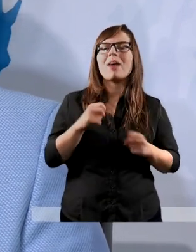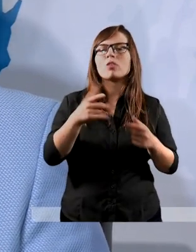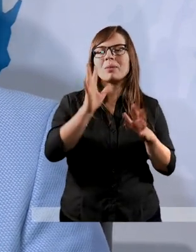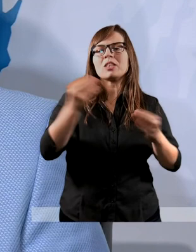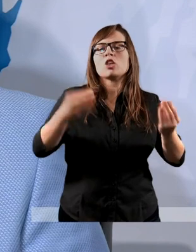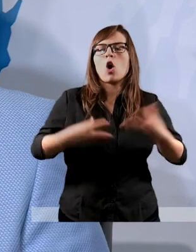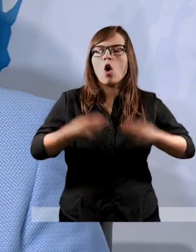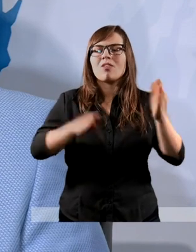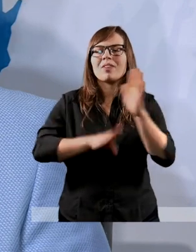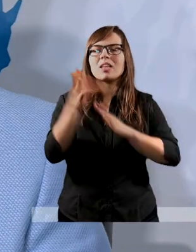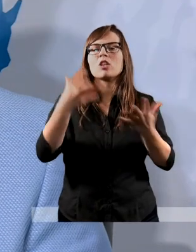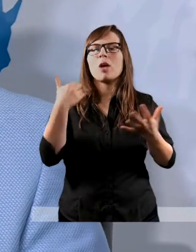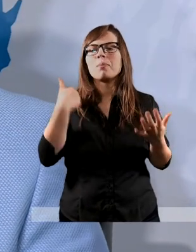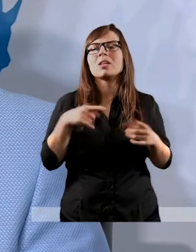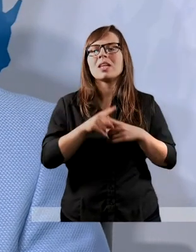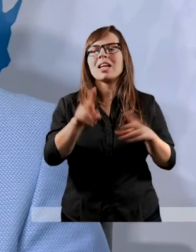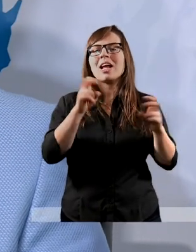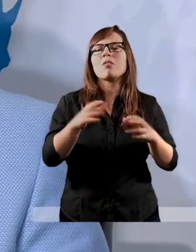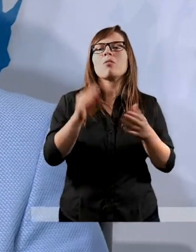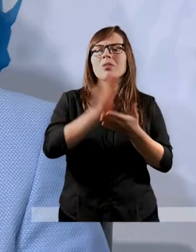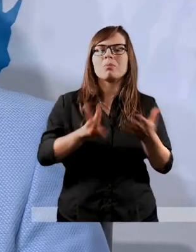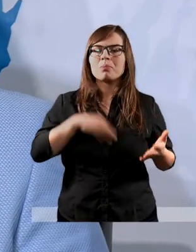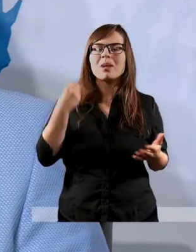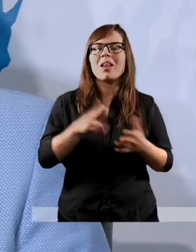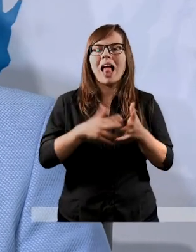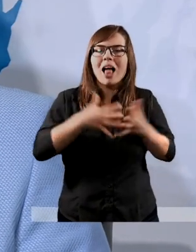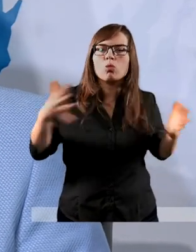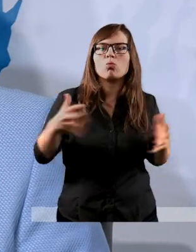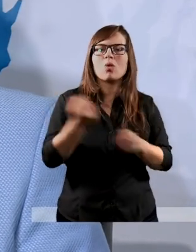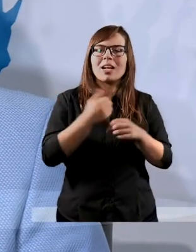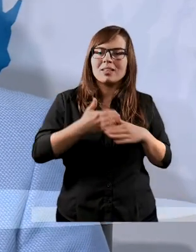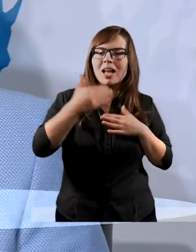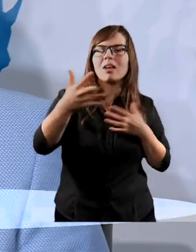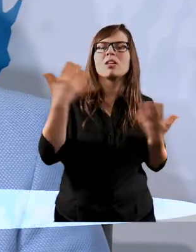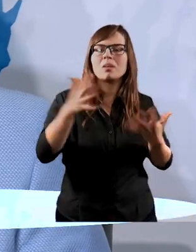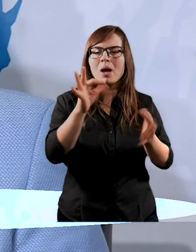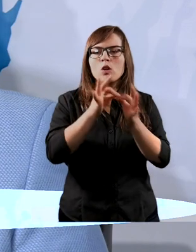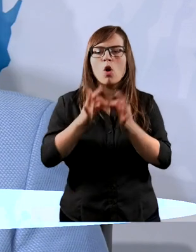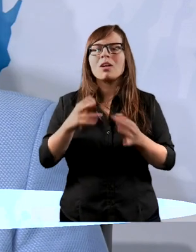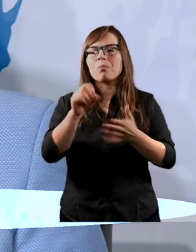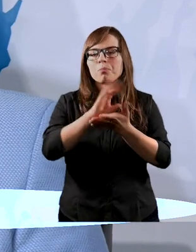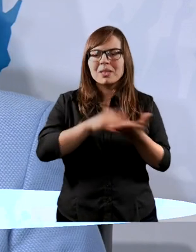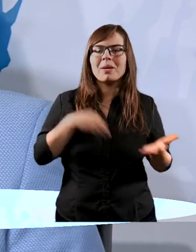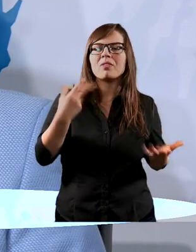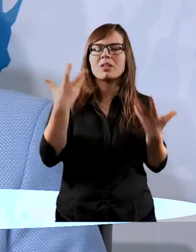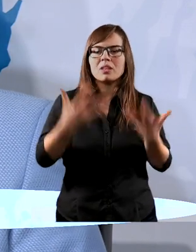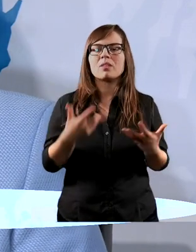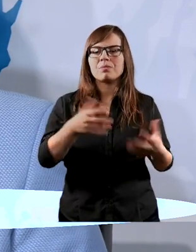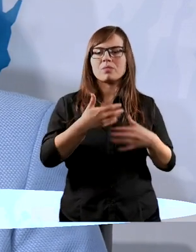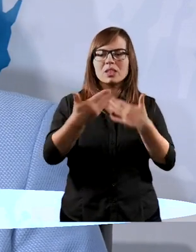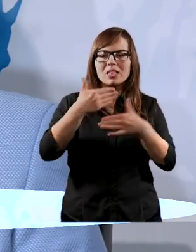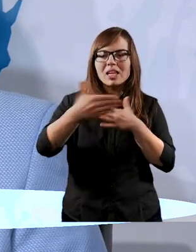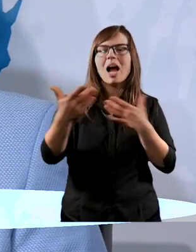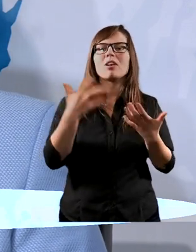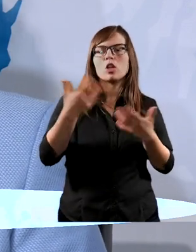rozwijać. Chcielibyśmy też dystrybuować Pismo Święte na dużą skalę. Jeżeli masz kontakt gdzieś do dostawców Pisma Świętego, które jest tanie,